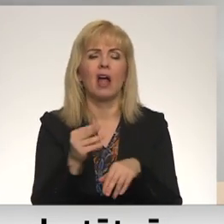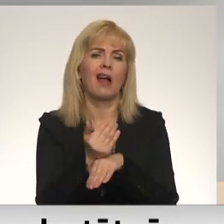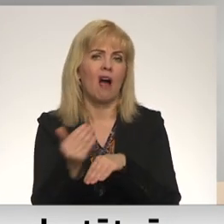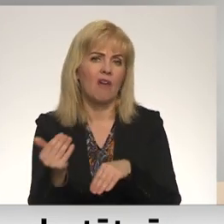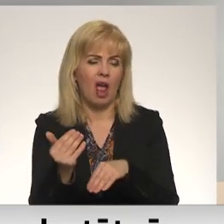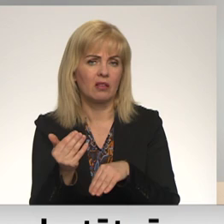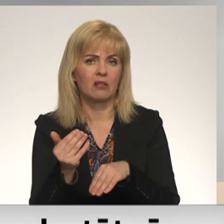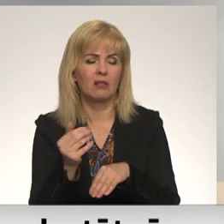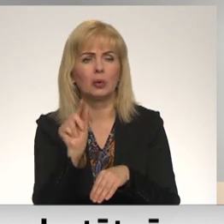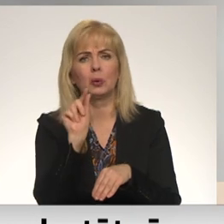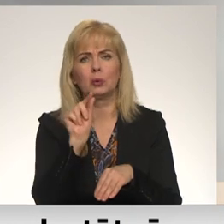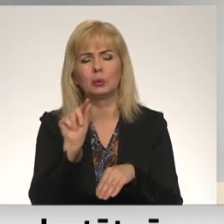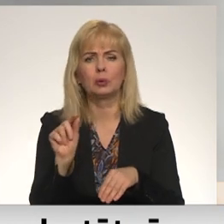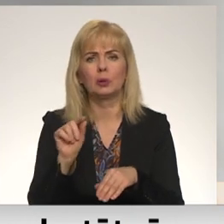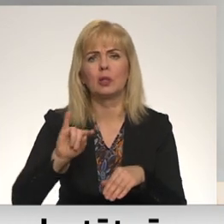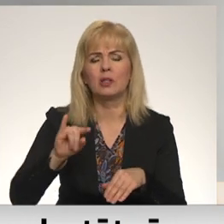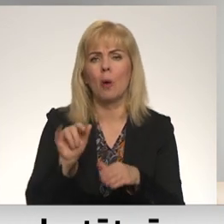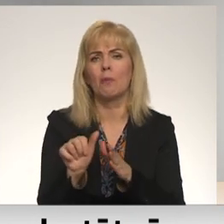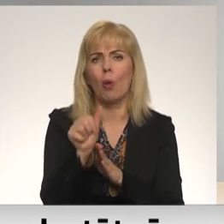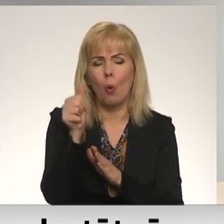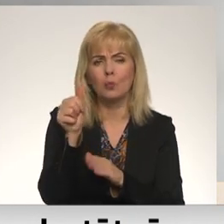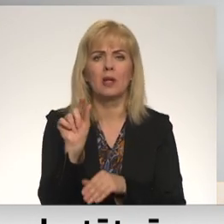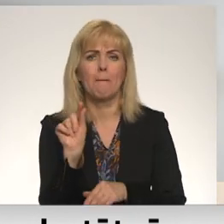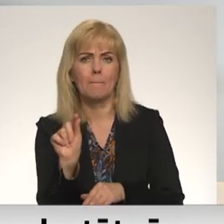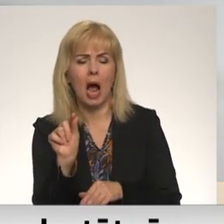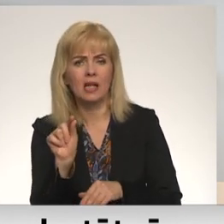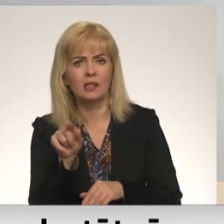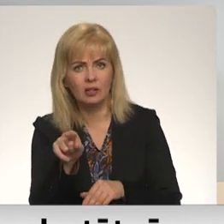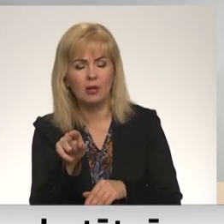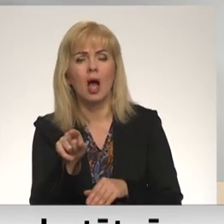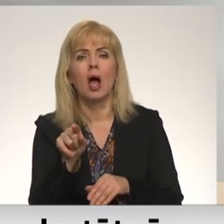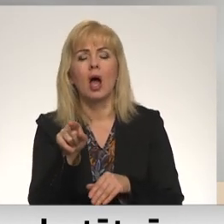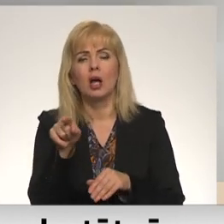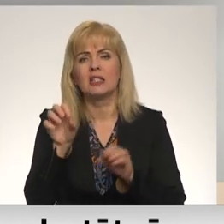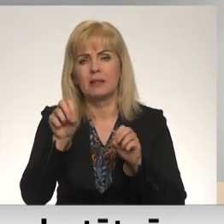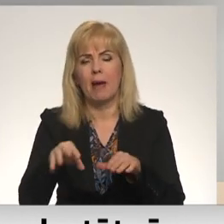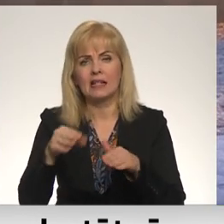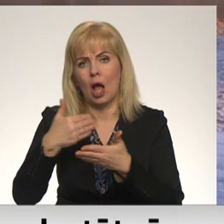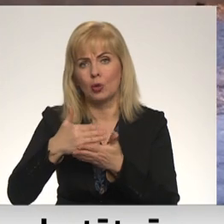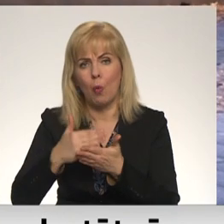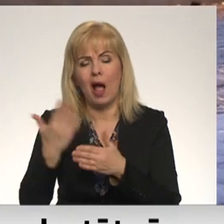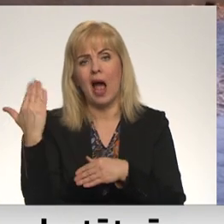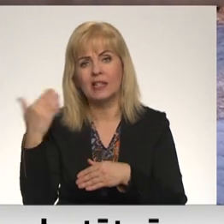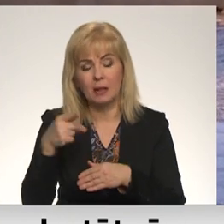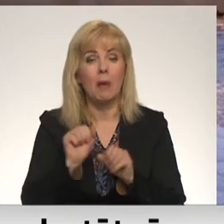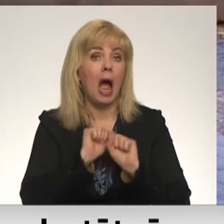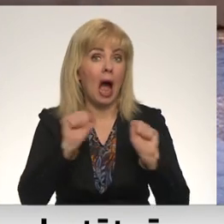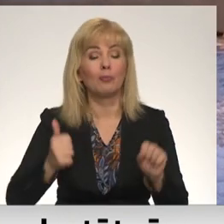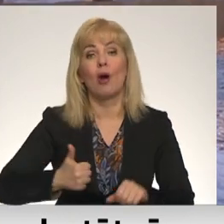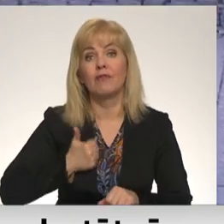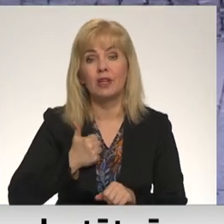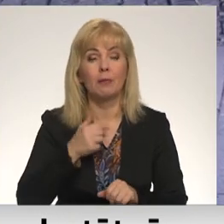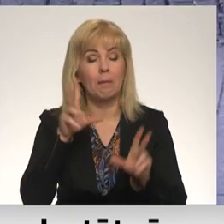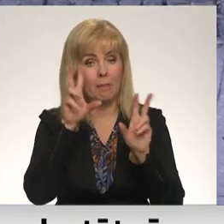bija neliels plīsums, neliels caurums korpusā bija izveidojies tādā sausajā nodalījumā, kas pašā aizmugurē. Šodien apdrošināšanas kompānija